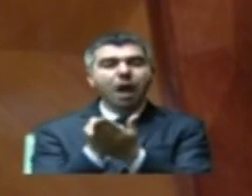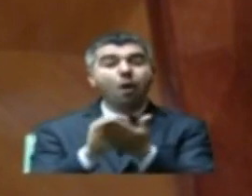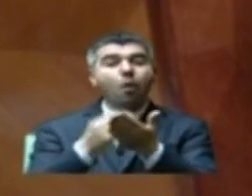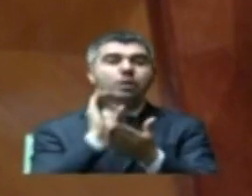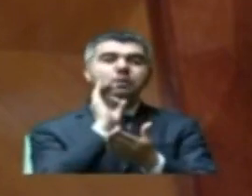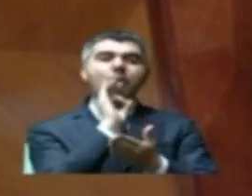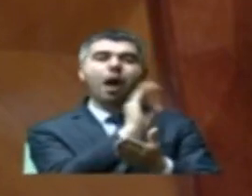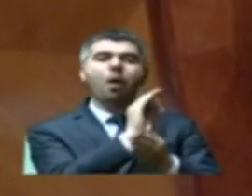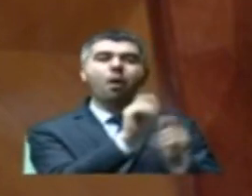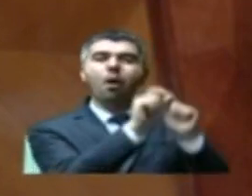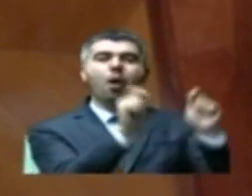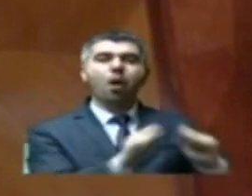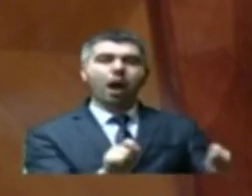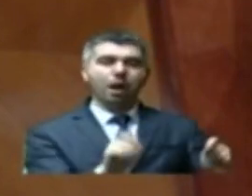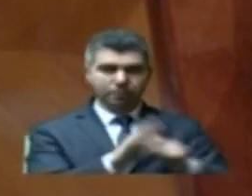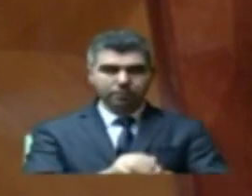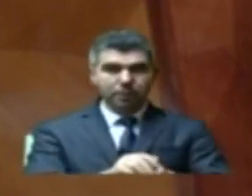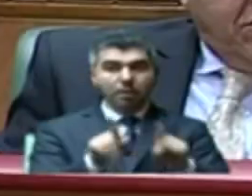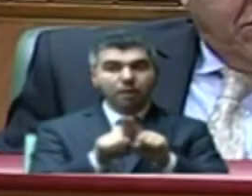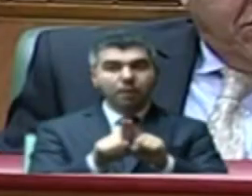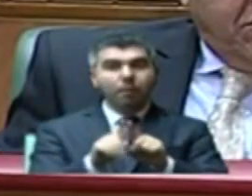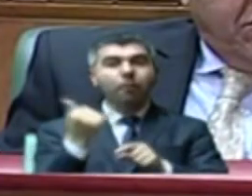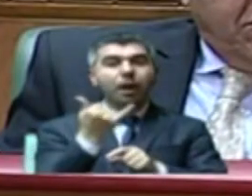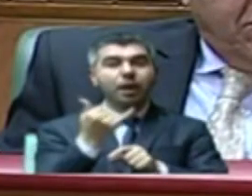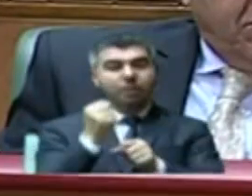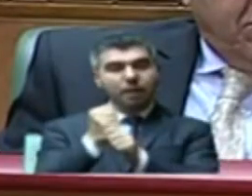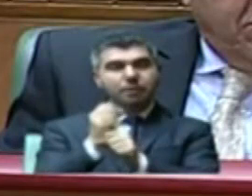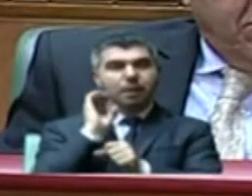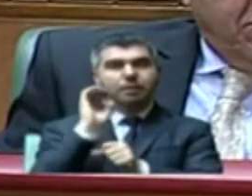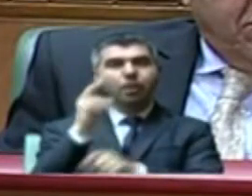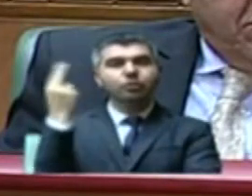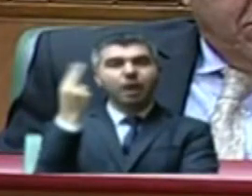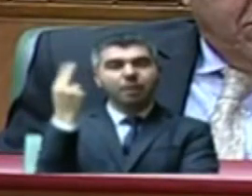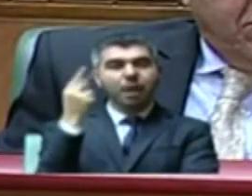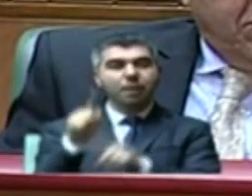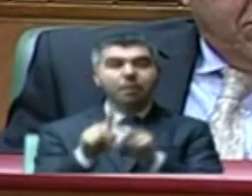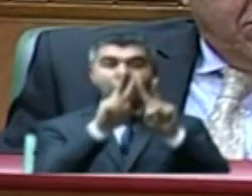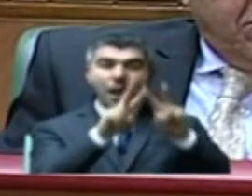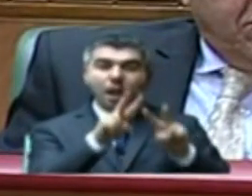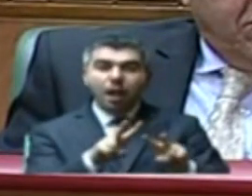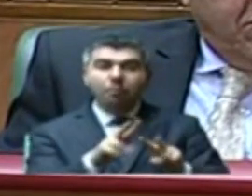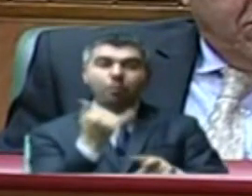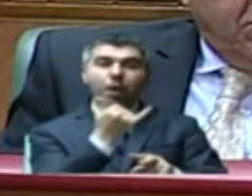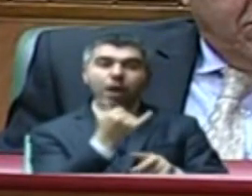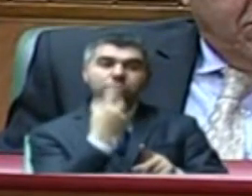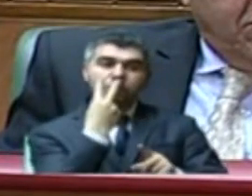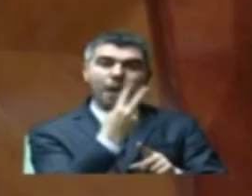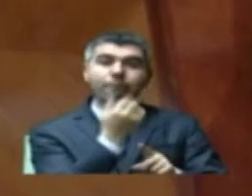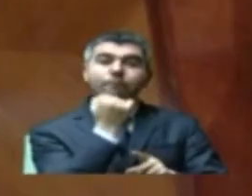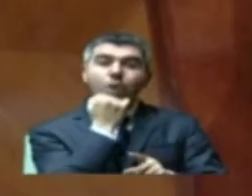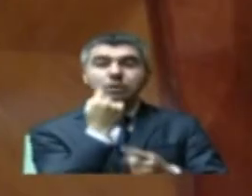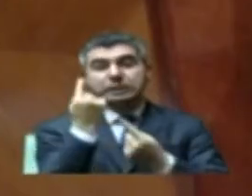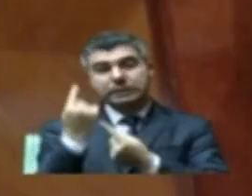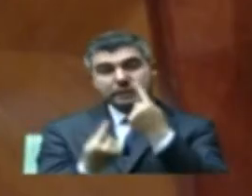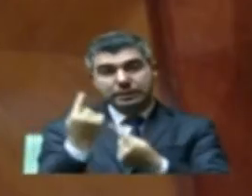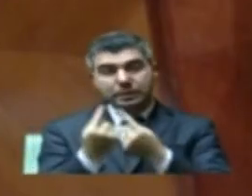دورنا بحال اللي تفضلتي هو المراقبة تتبع إن كانت هناك من طعون احنا كنراقبوها، ولا يمكن بأي حال من الأحوال لأنه